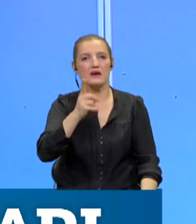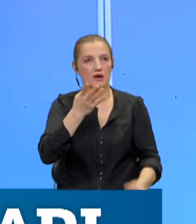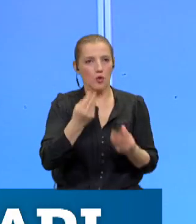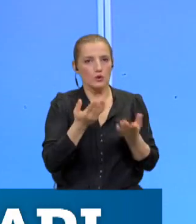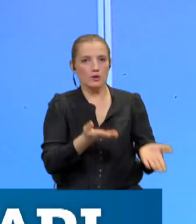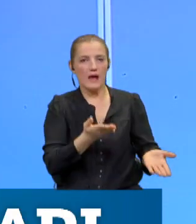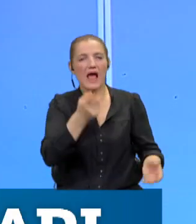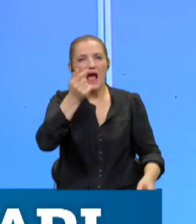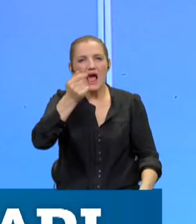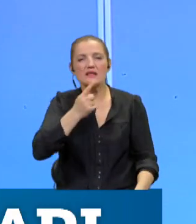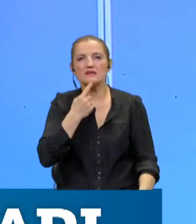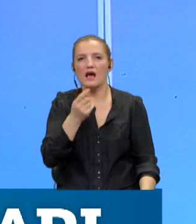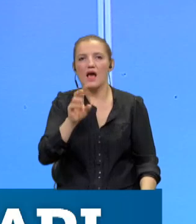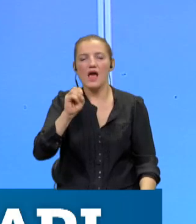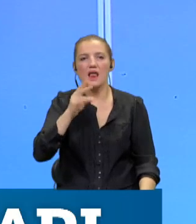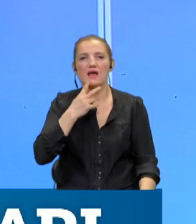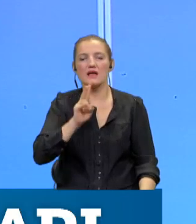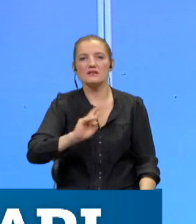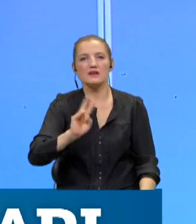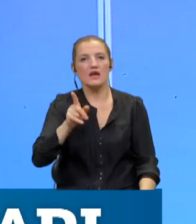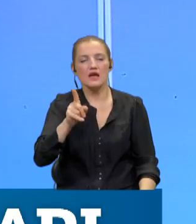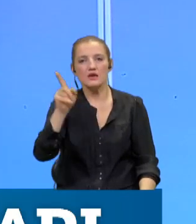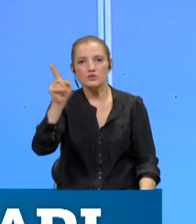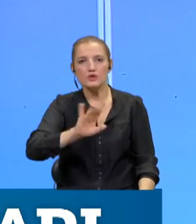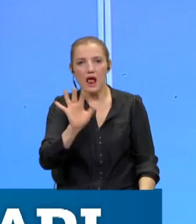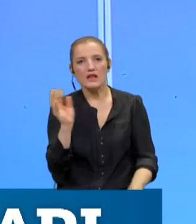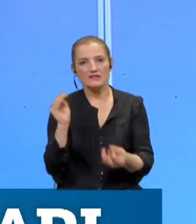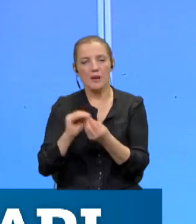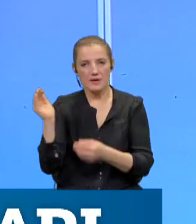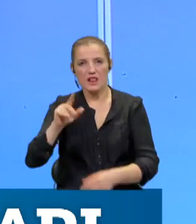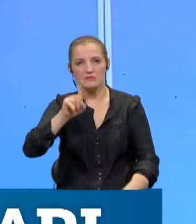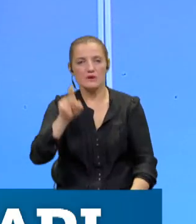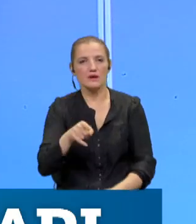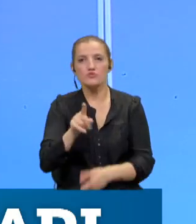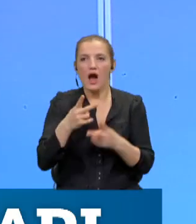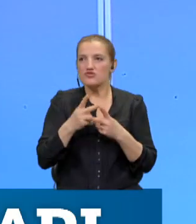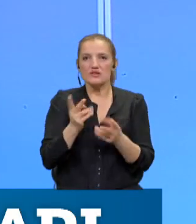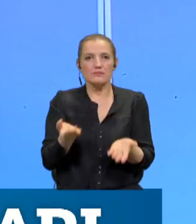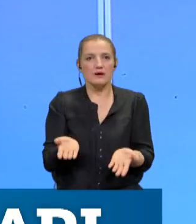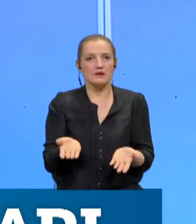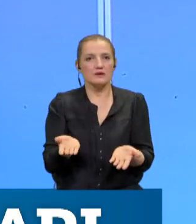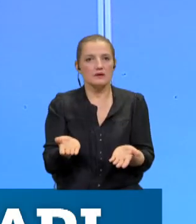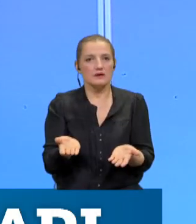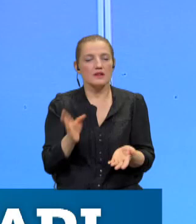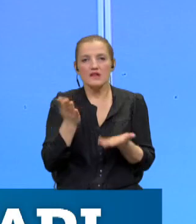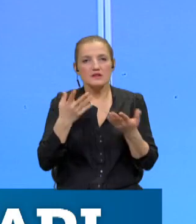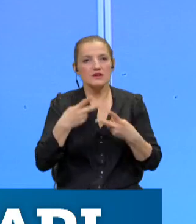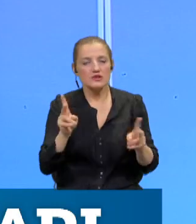150 en az 100 de 50 zam gelir mi en çok yüzlü 130 zam gelir Bunu nasıl açıklarız